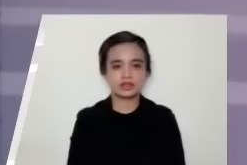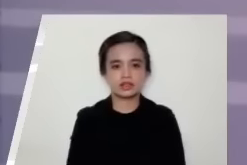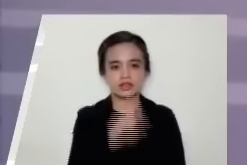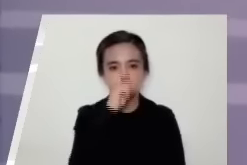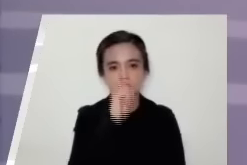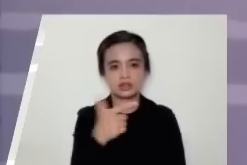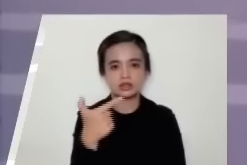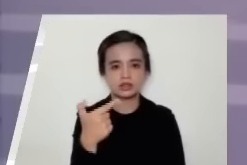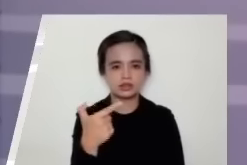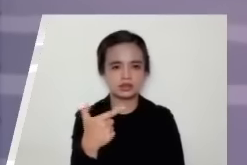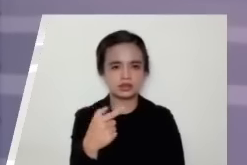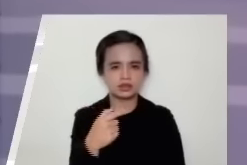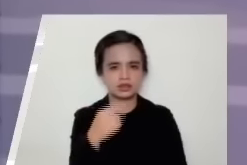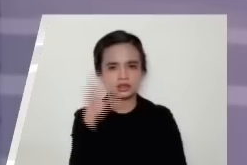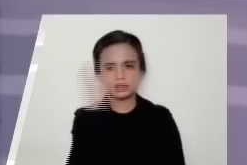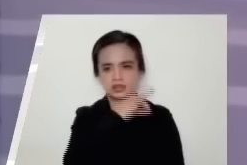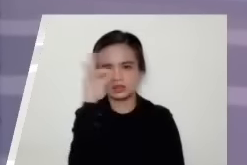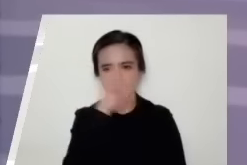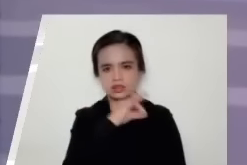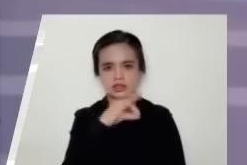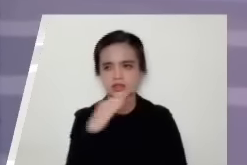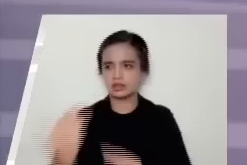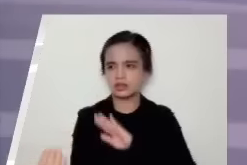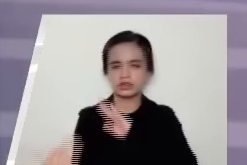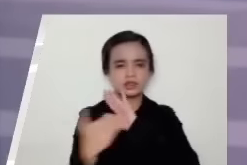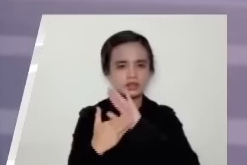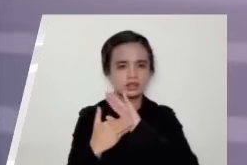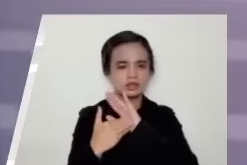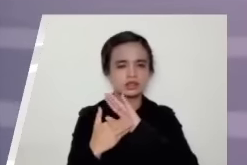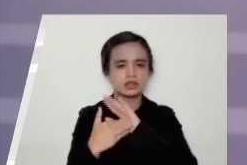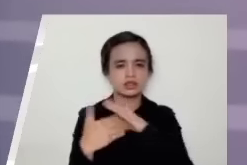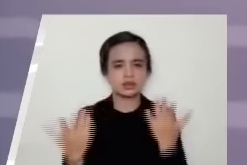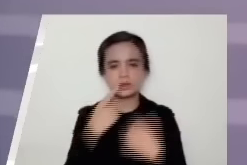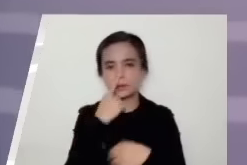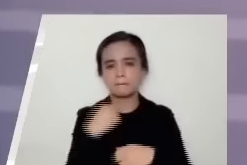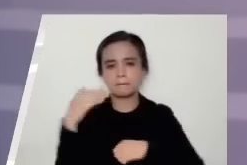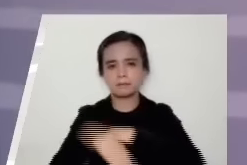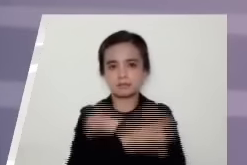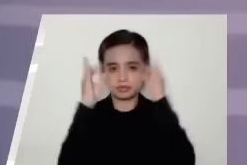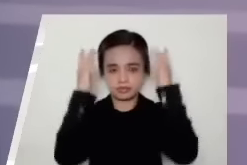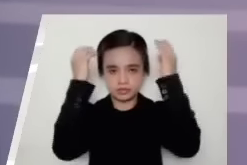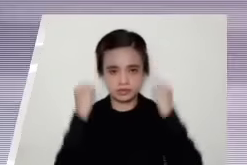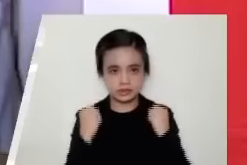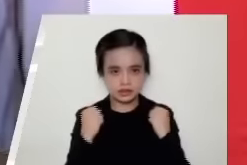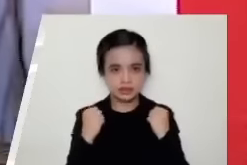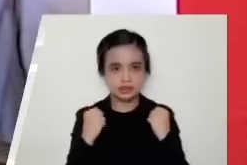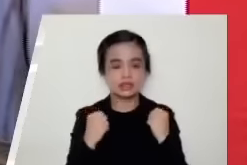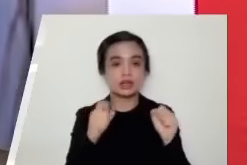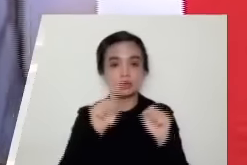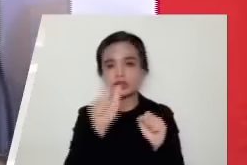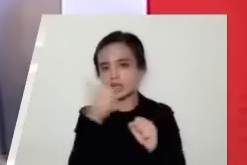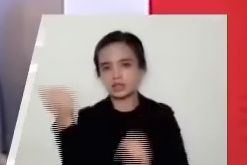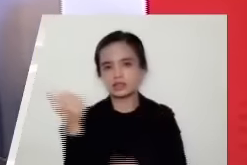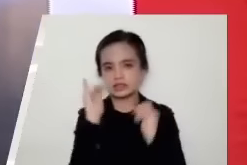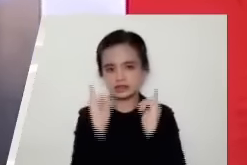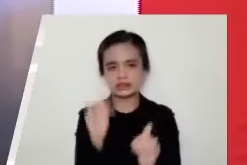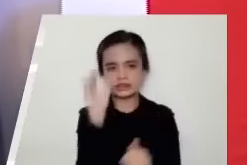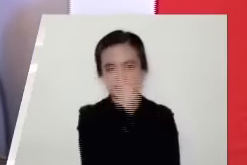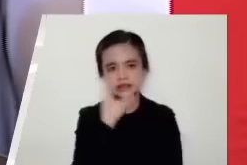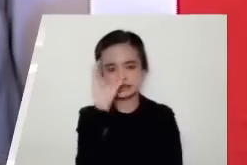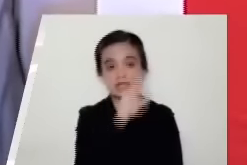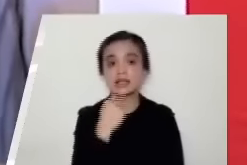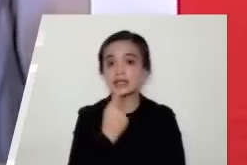ng MV Chutor na inatake ng grupong Houthi sa Red Sea. Isa naman ang hinahanap pa. Ayon po sa Department of Migrant